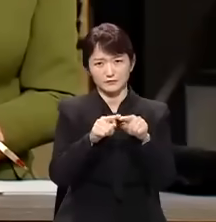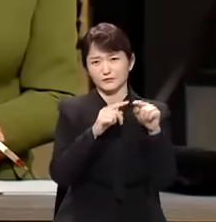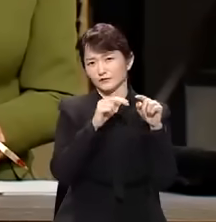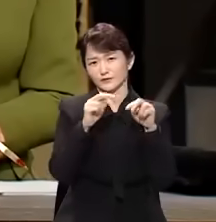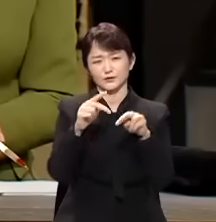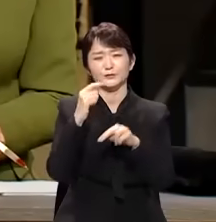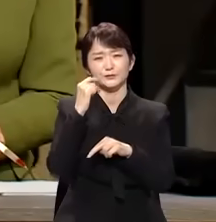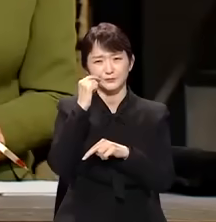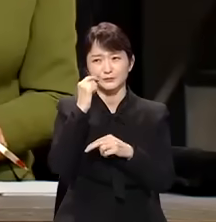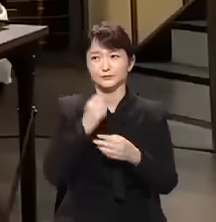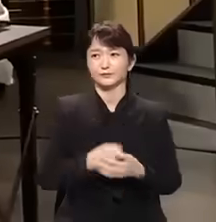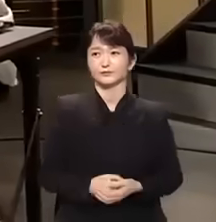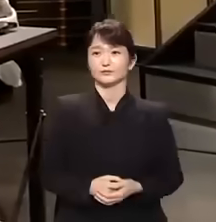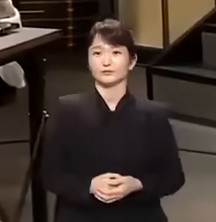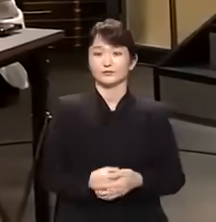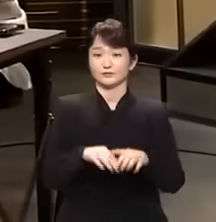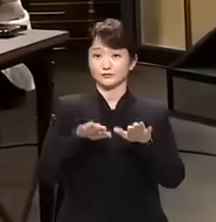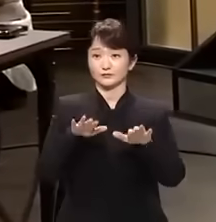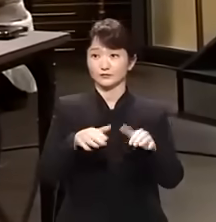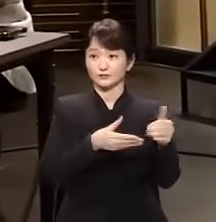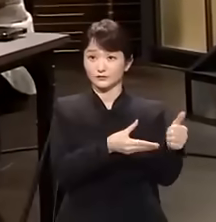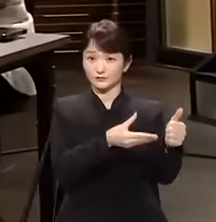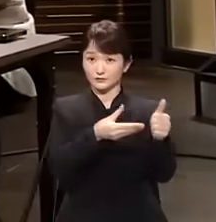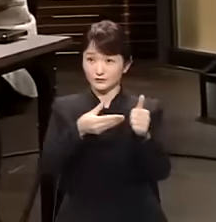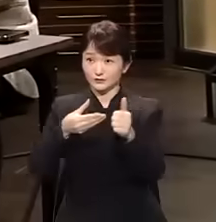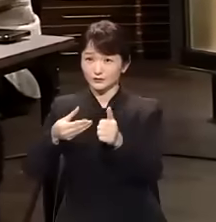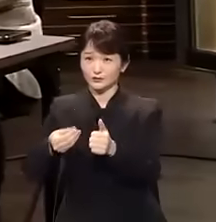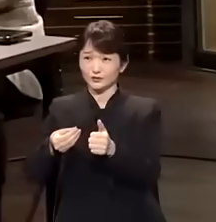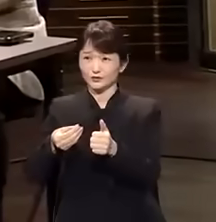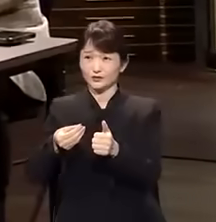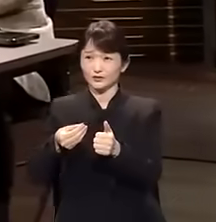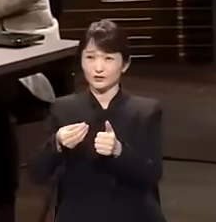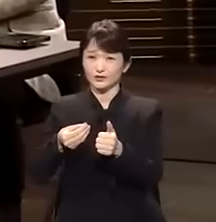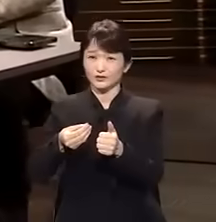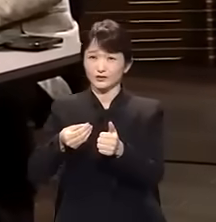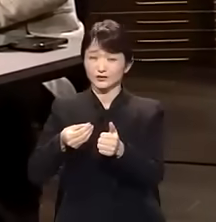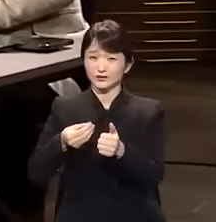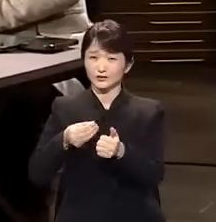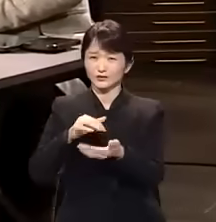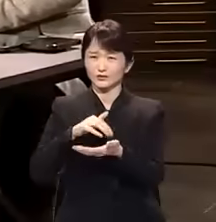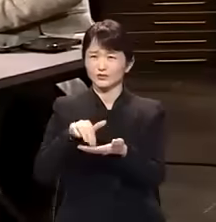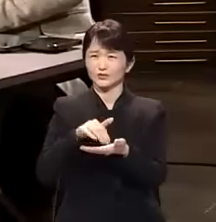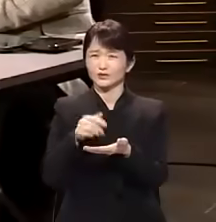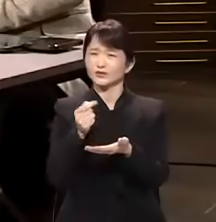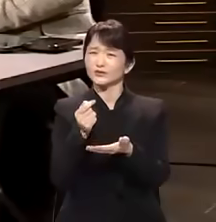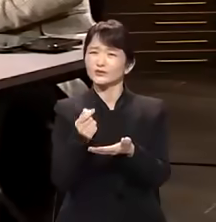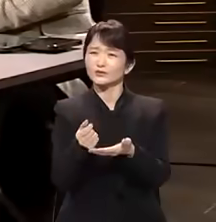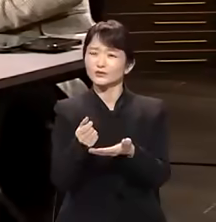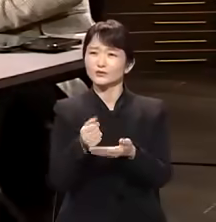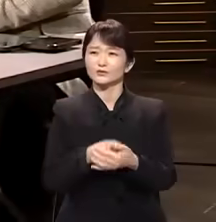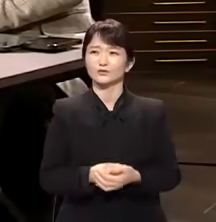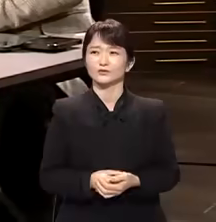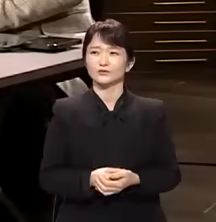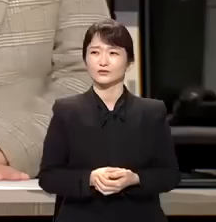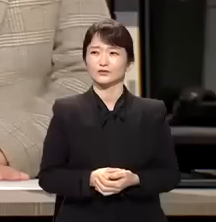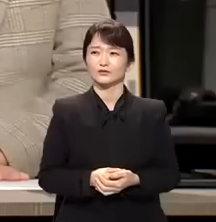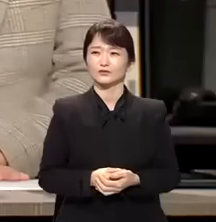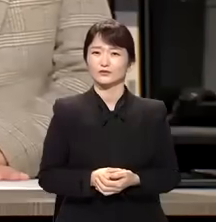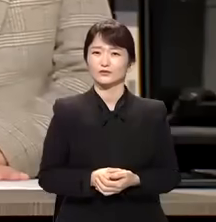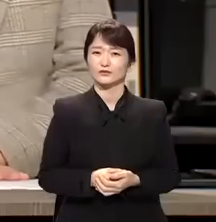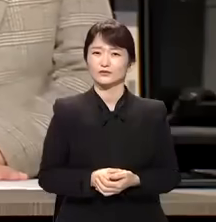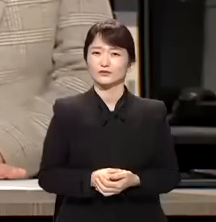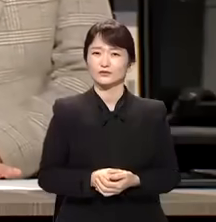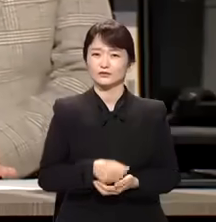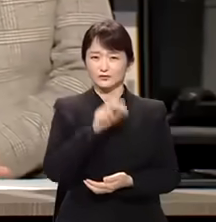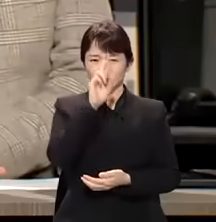말이죠 아이 출연자 풀이 그렇게 넓지도 않은 사건 반장에서 일났네 계속 이렇게 하시다 보니까 우리